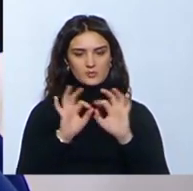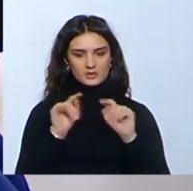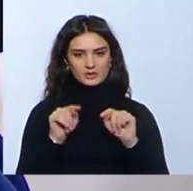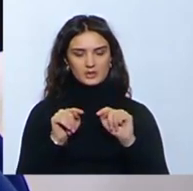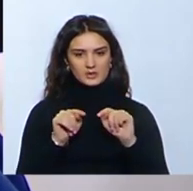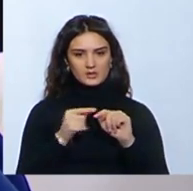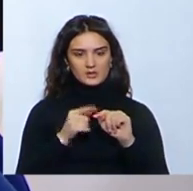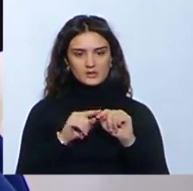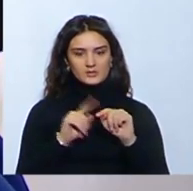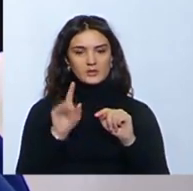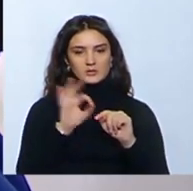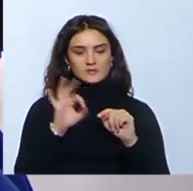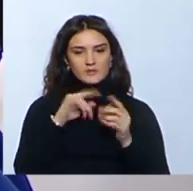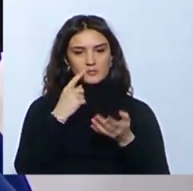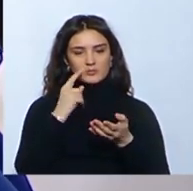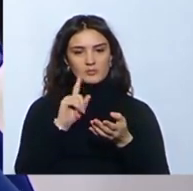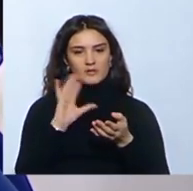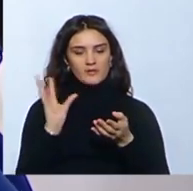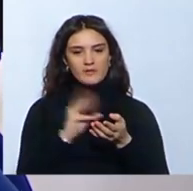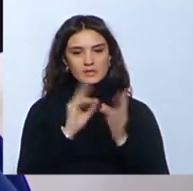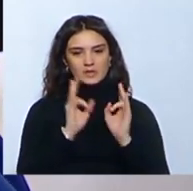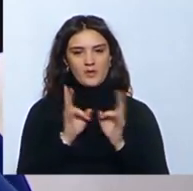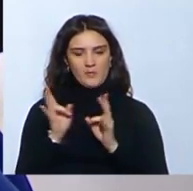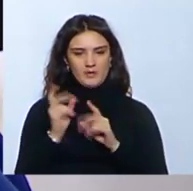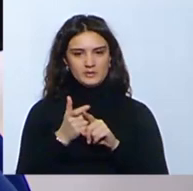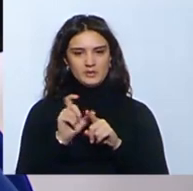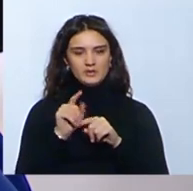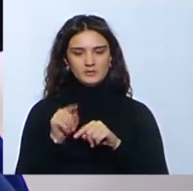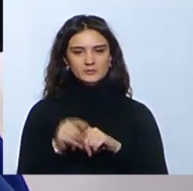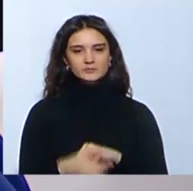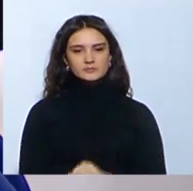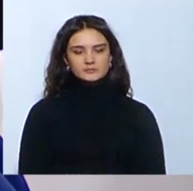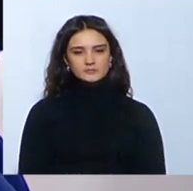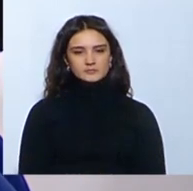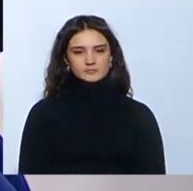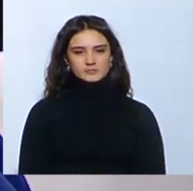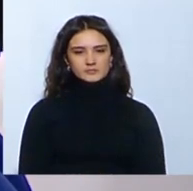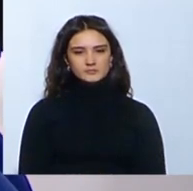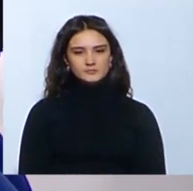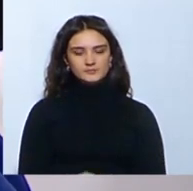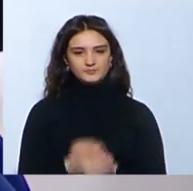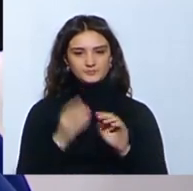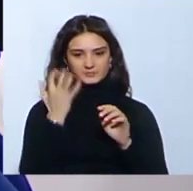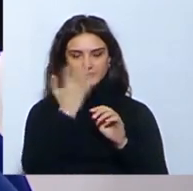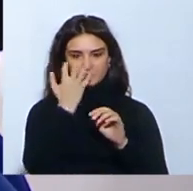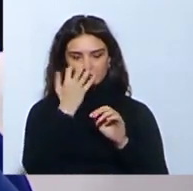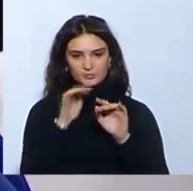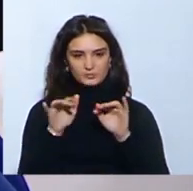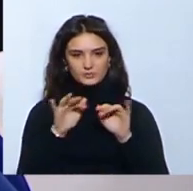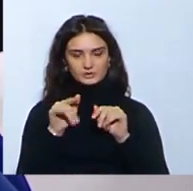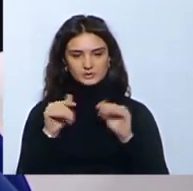აქცენტს რაზე ვაკეთებთ, რომ ყველა ეს ტრავმა საკმაოდ იწვევს მხედველობითი